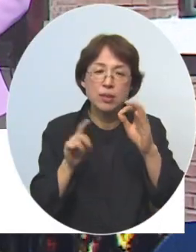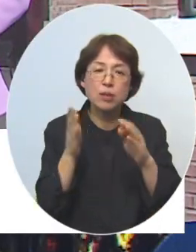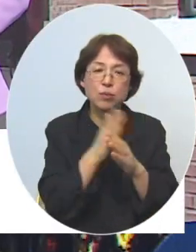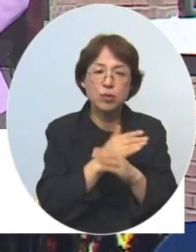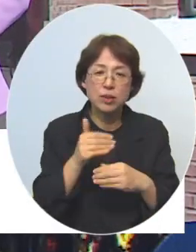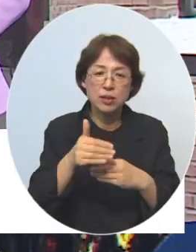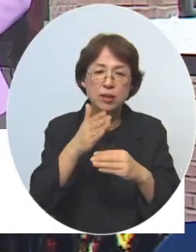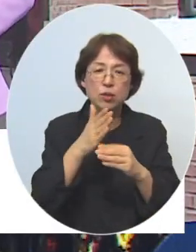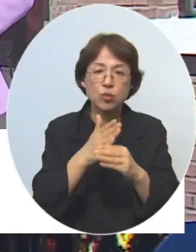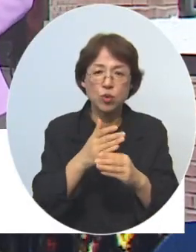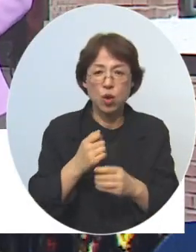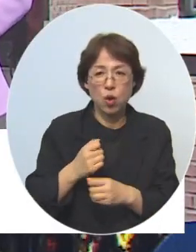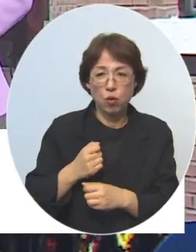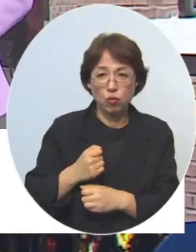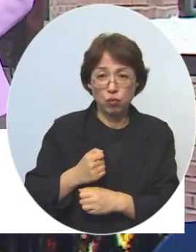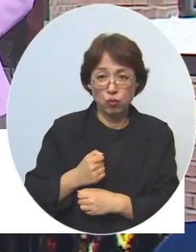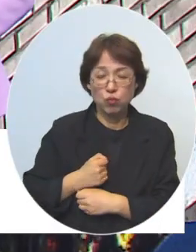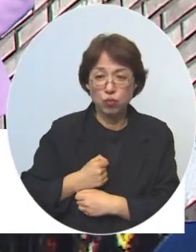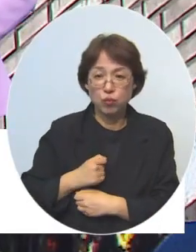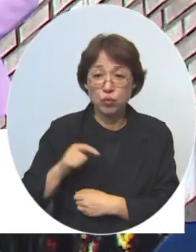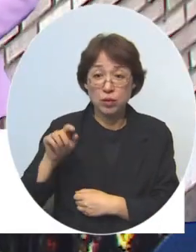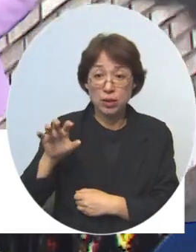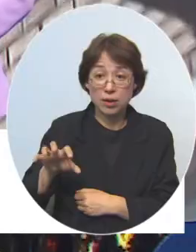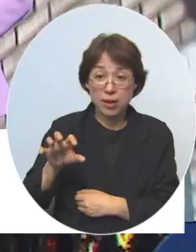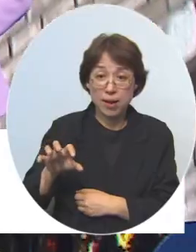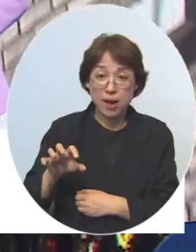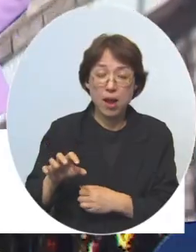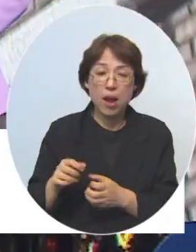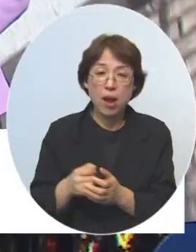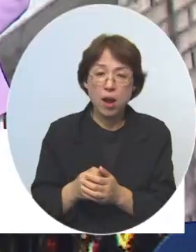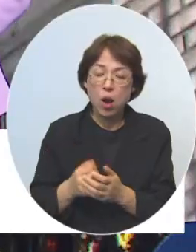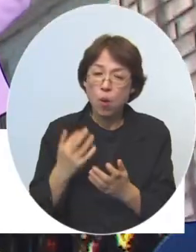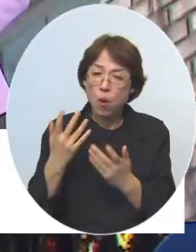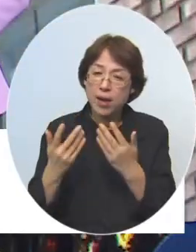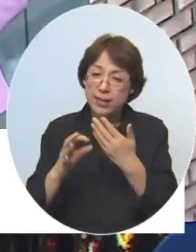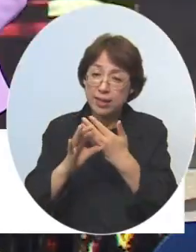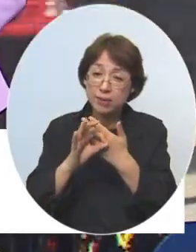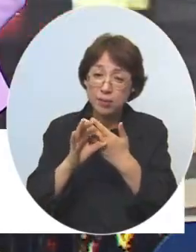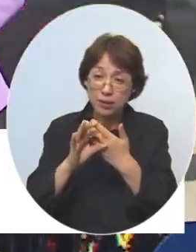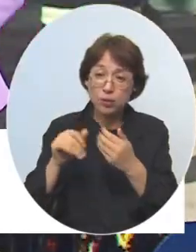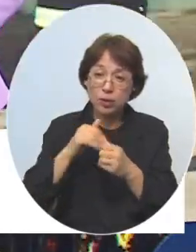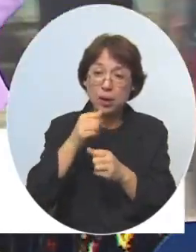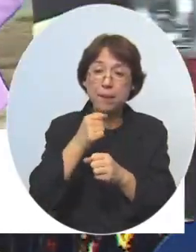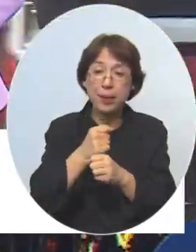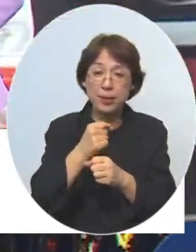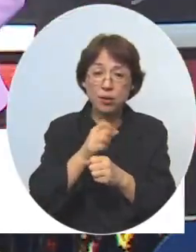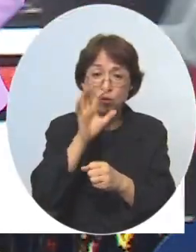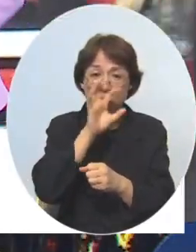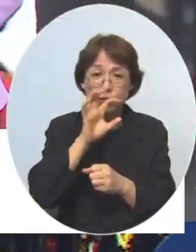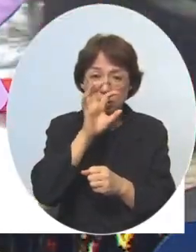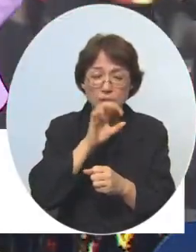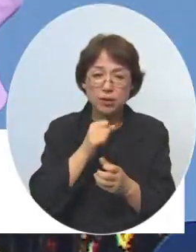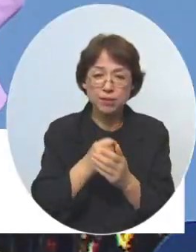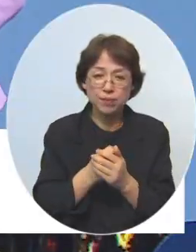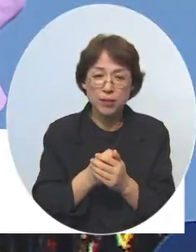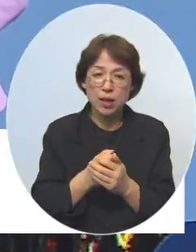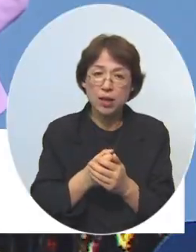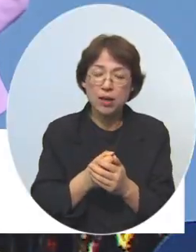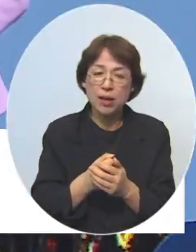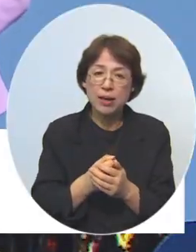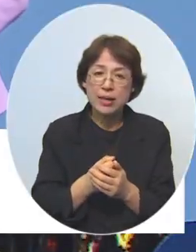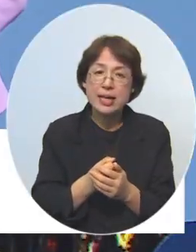있는데요 군사시설에 발생한 화재를 가정해 펼쳐진 민군 18개 기관의 실정 같은 합동 대응